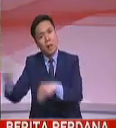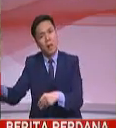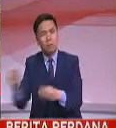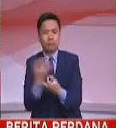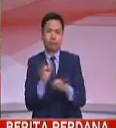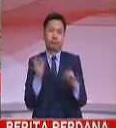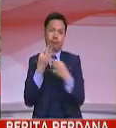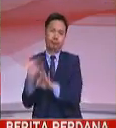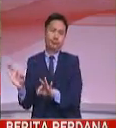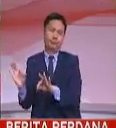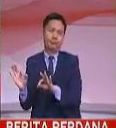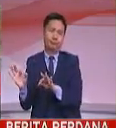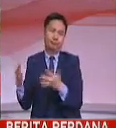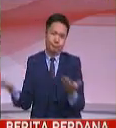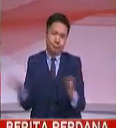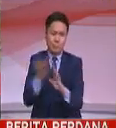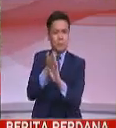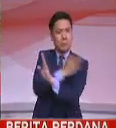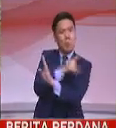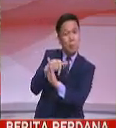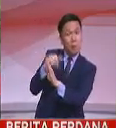penularan COVID-19.